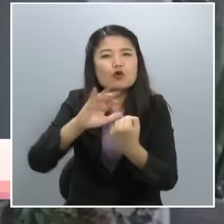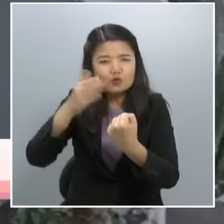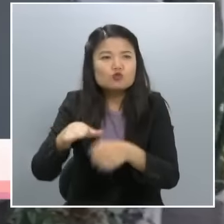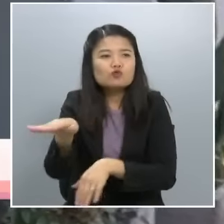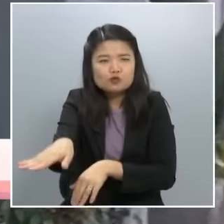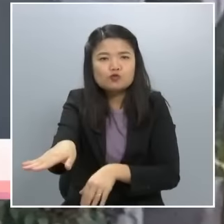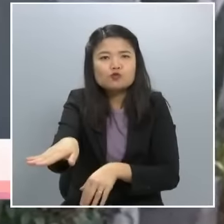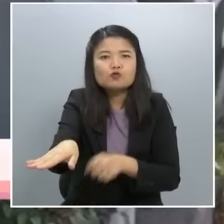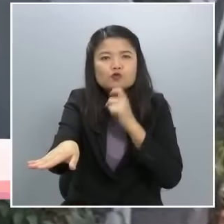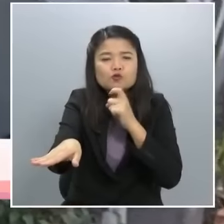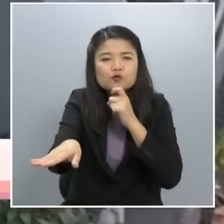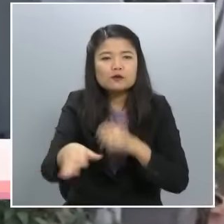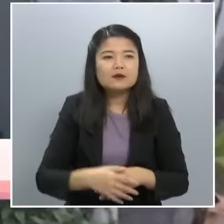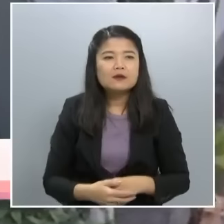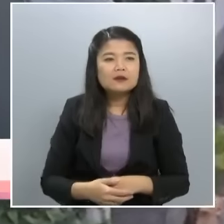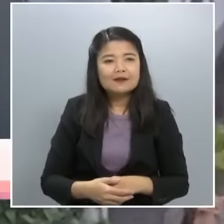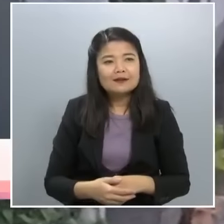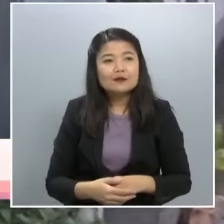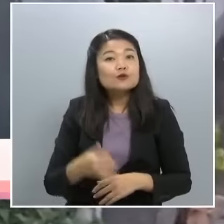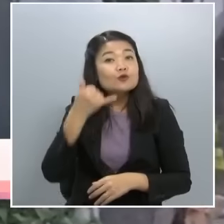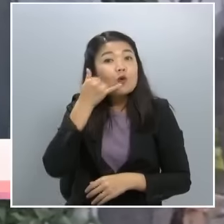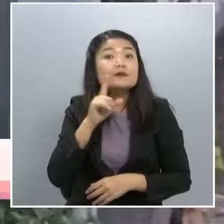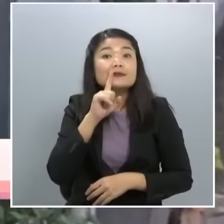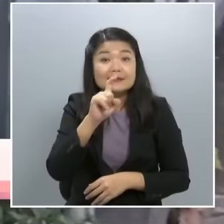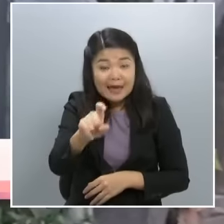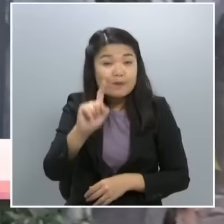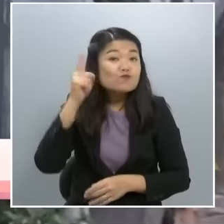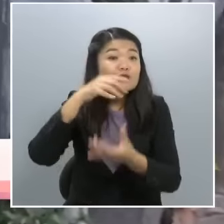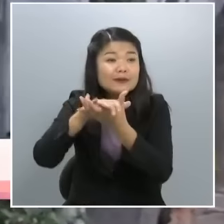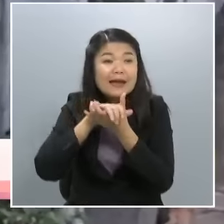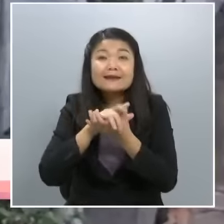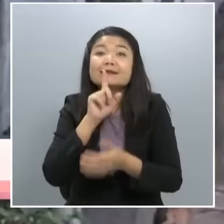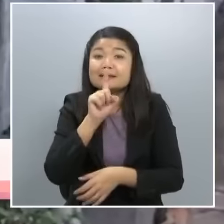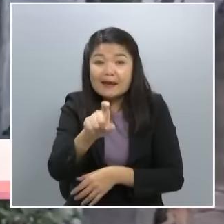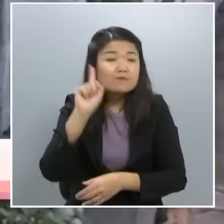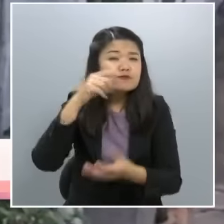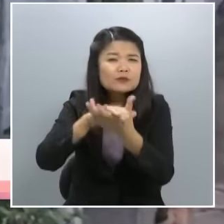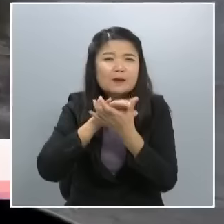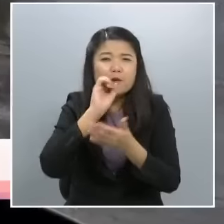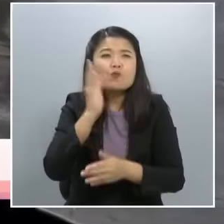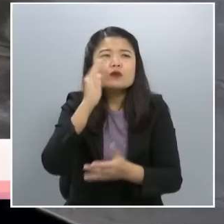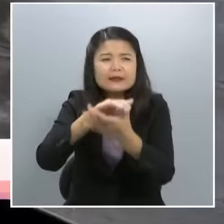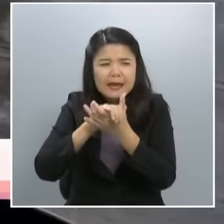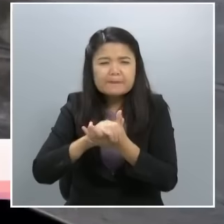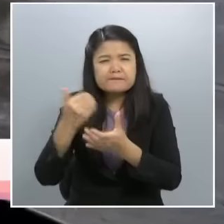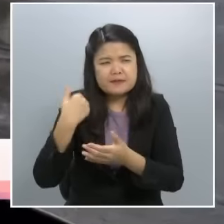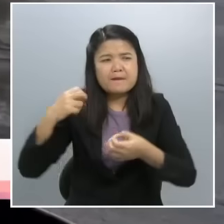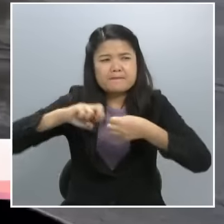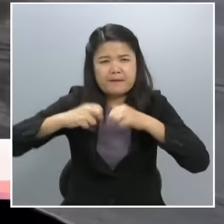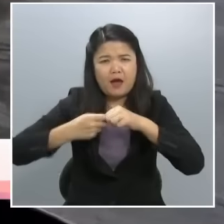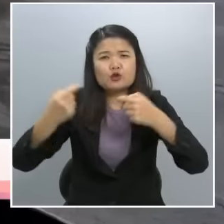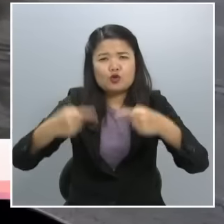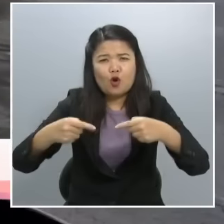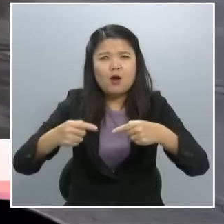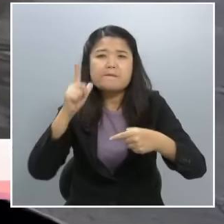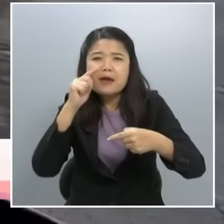านทีมข่าวโทรศัพท์ไปสอบถามนางซุยเป็นภรรยาบอกว่าสามีมีปัญหากับสองแม่ลูกนะคะห